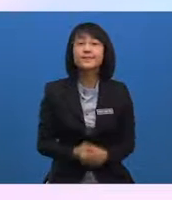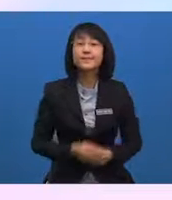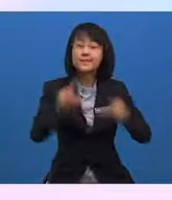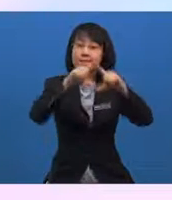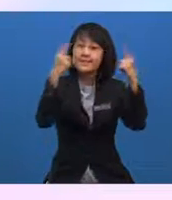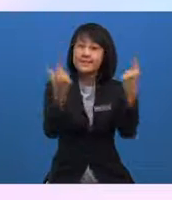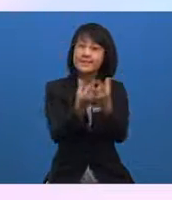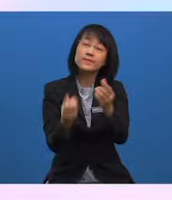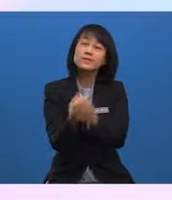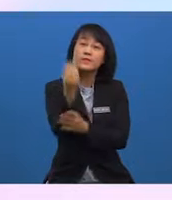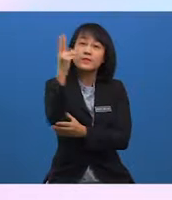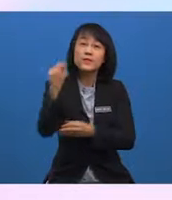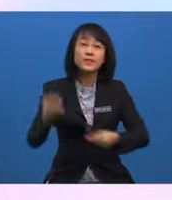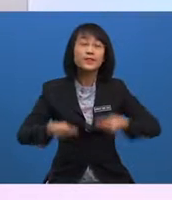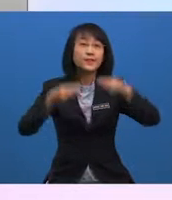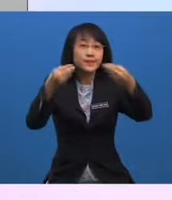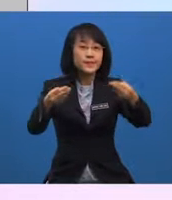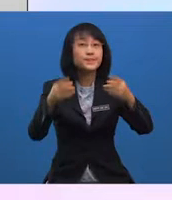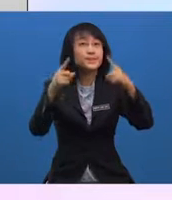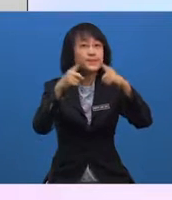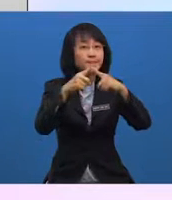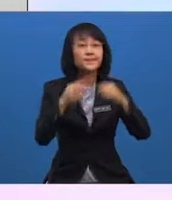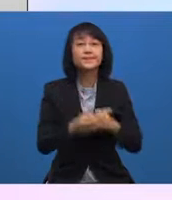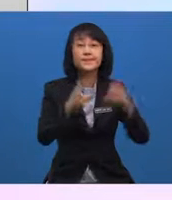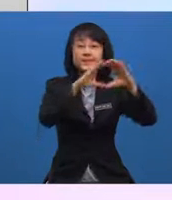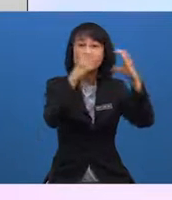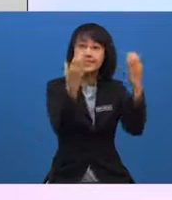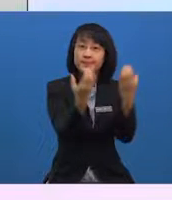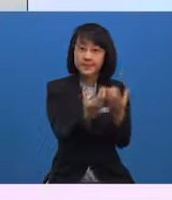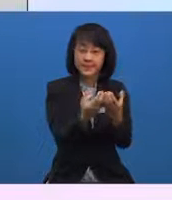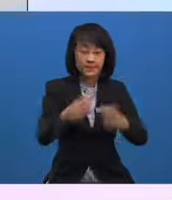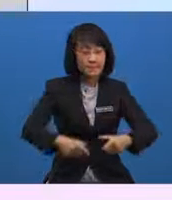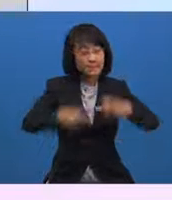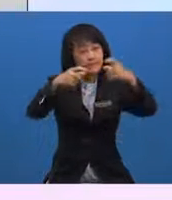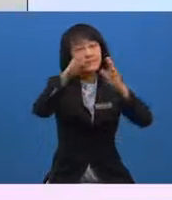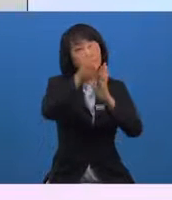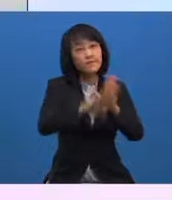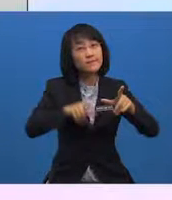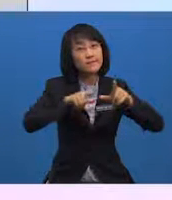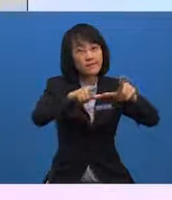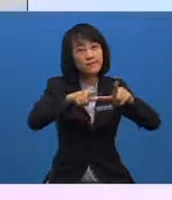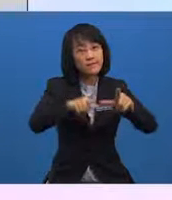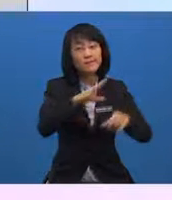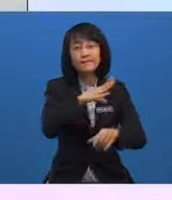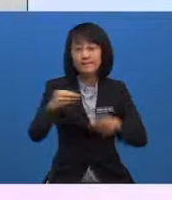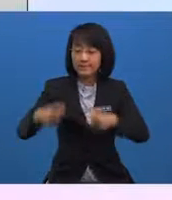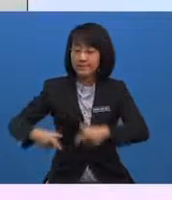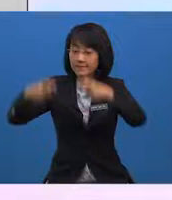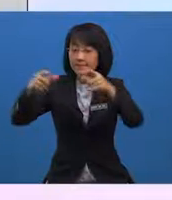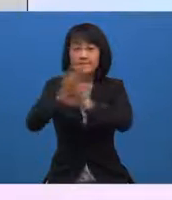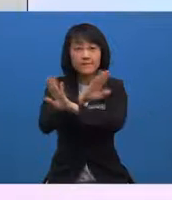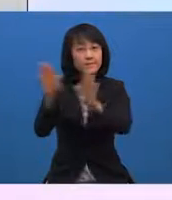Kelaskan tumbuhan yang diberi kepada kumpulan batang berkayu dan batang tidak